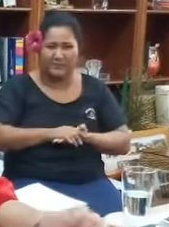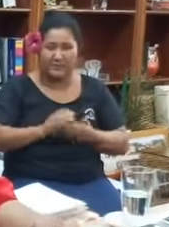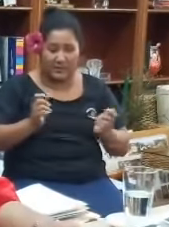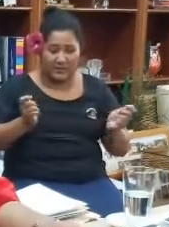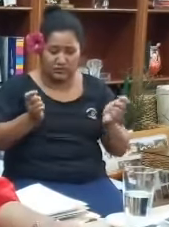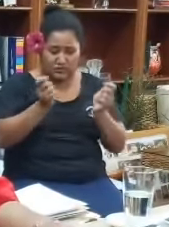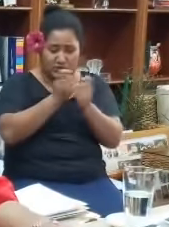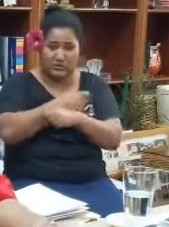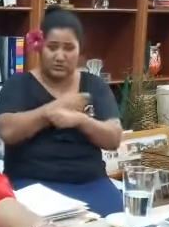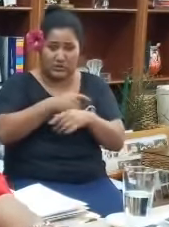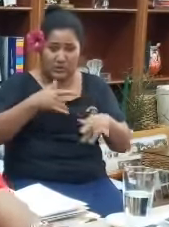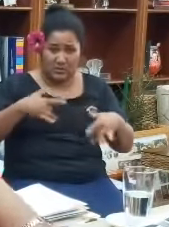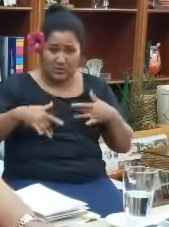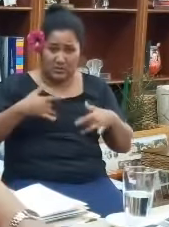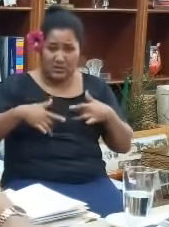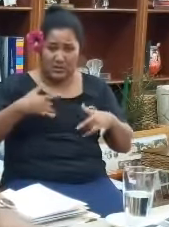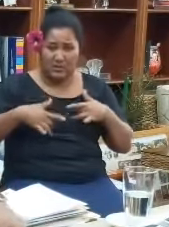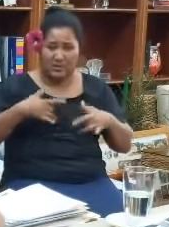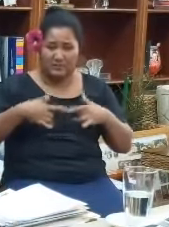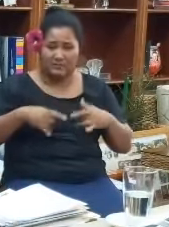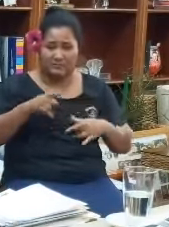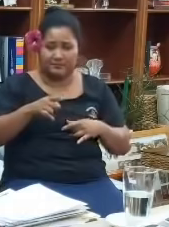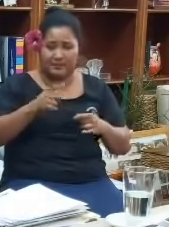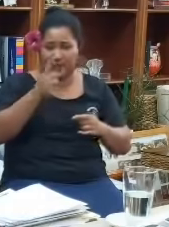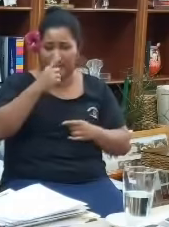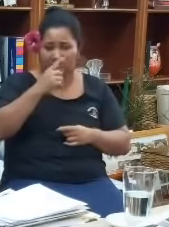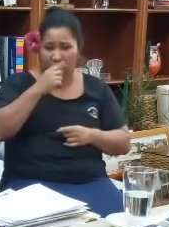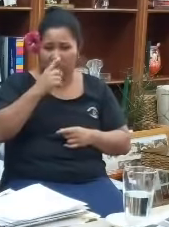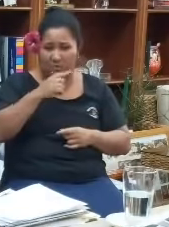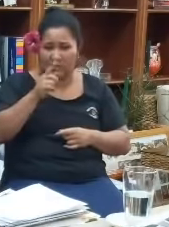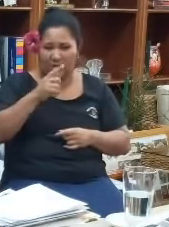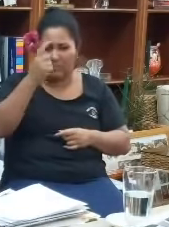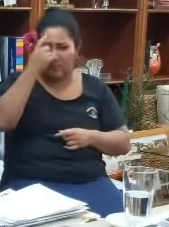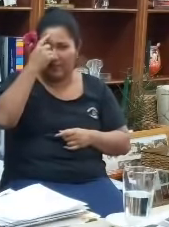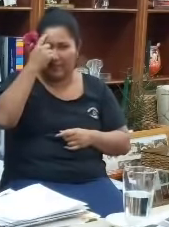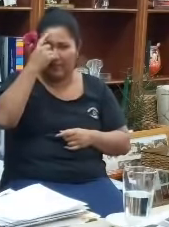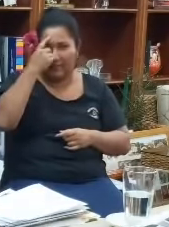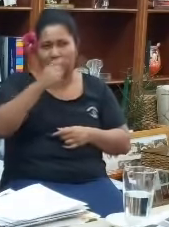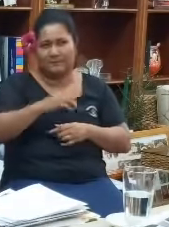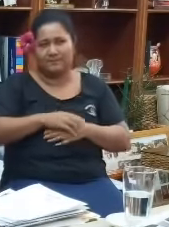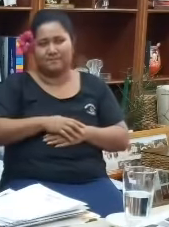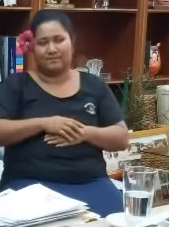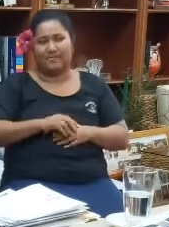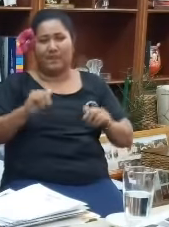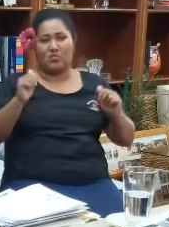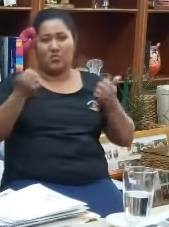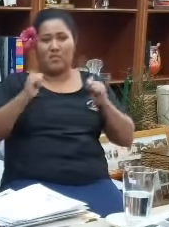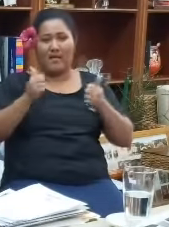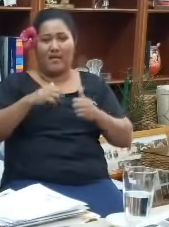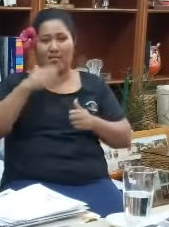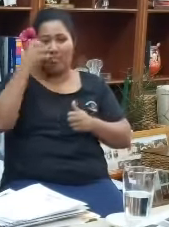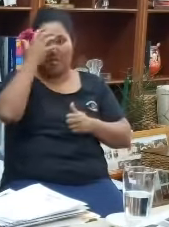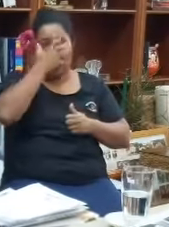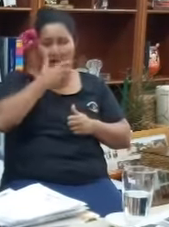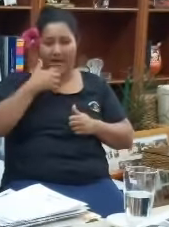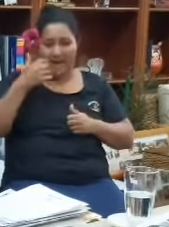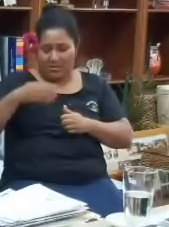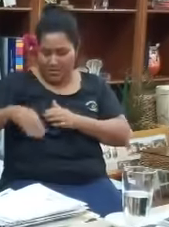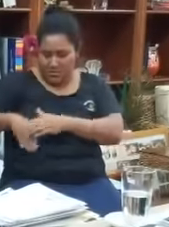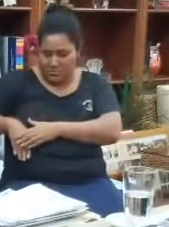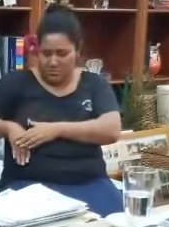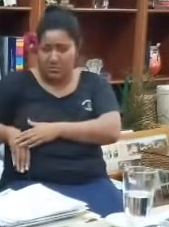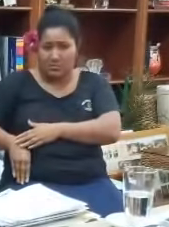ko le la o kanga ka foi le lu ko ma fa fa e o uma le onga ka ngwa ku le ka ngwa bo le se